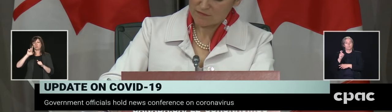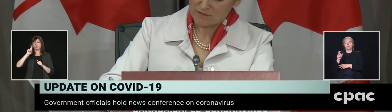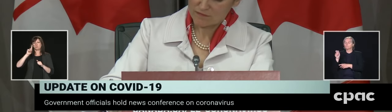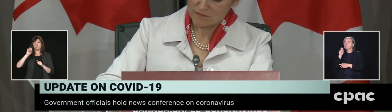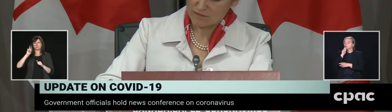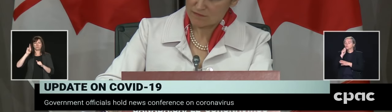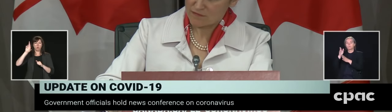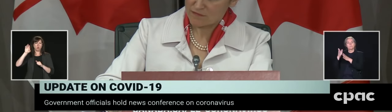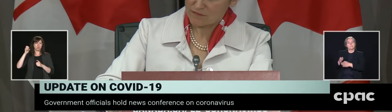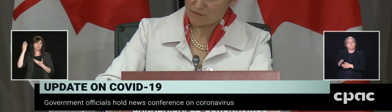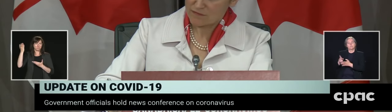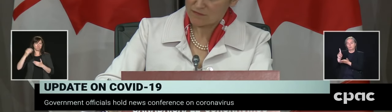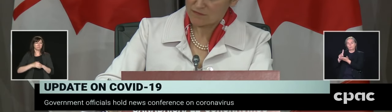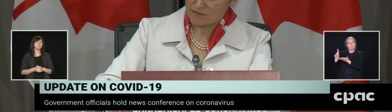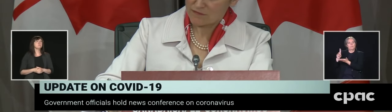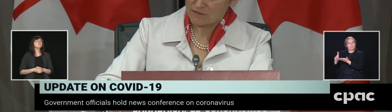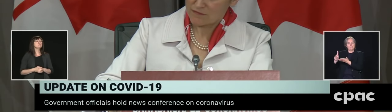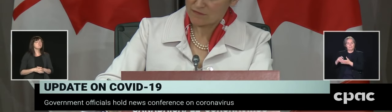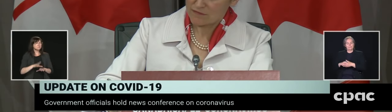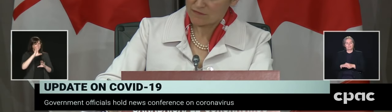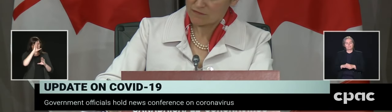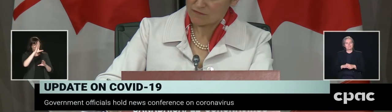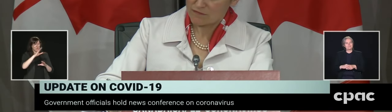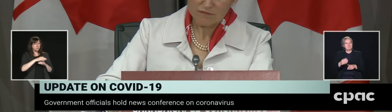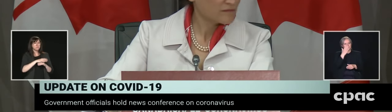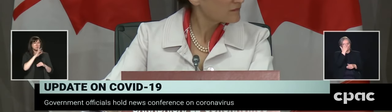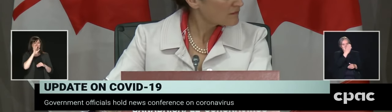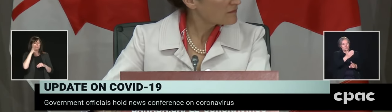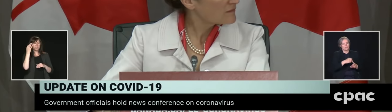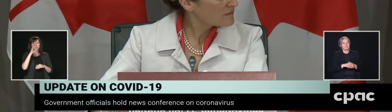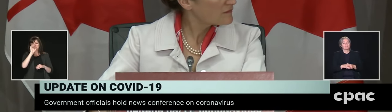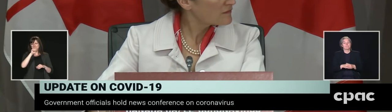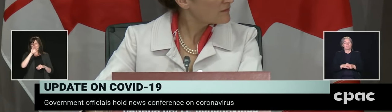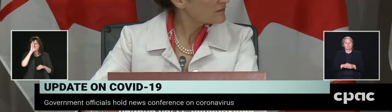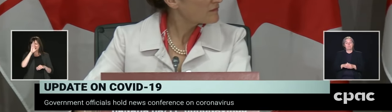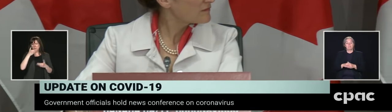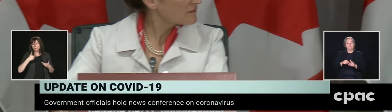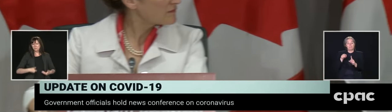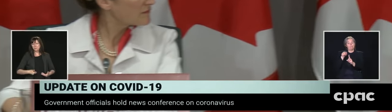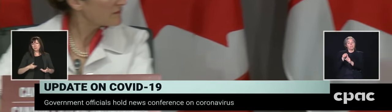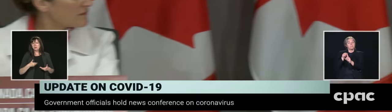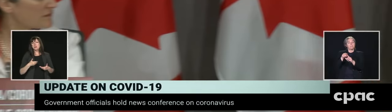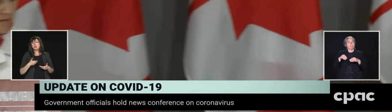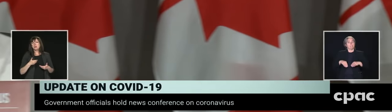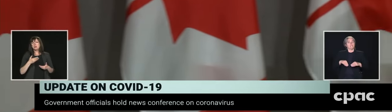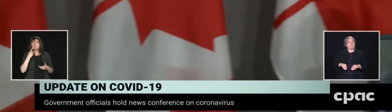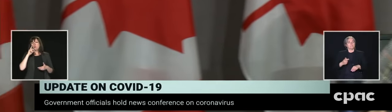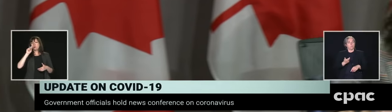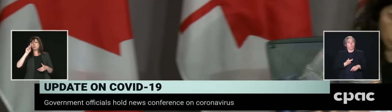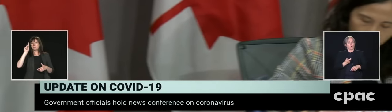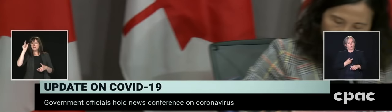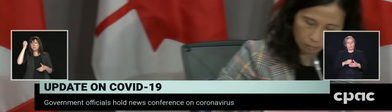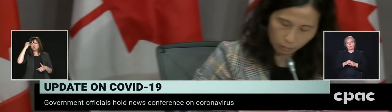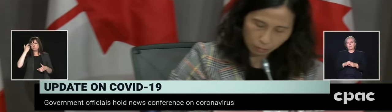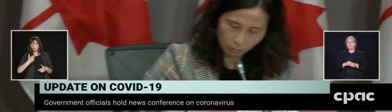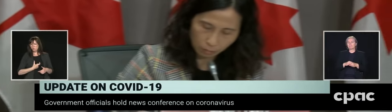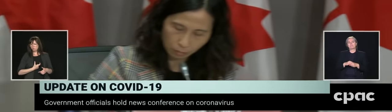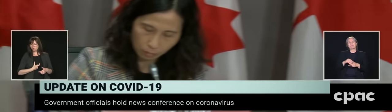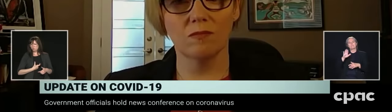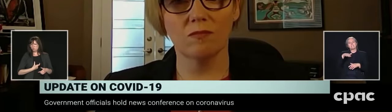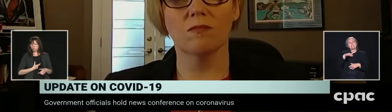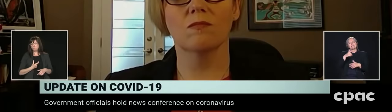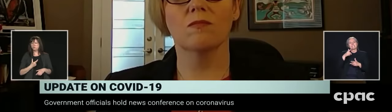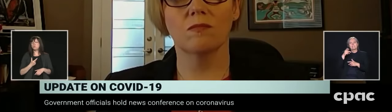Oui, bonjour. Ma question est pour la ministre Qualtrough, c'est au sujet de la prestation canadienne d'urgence. Les